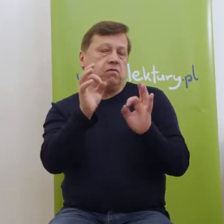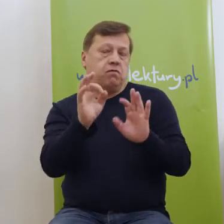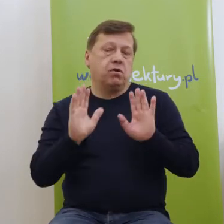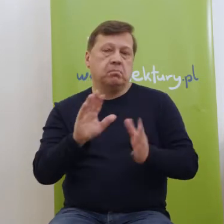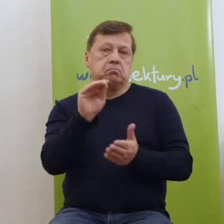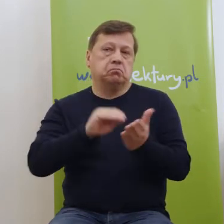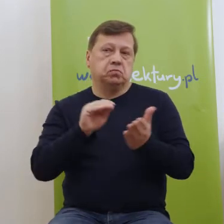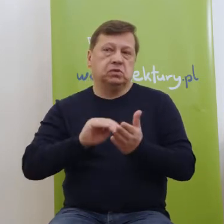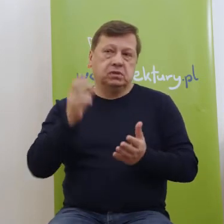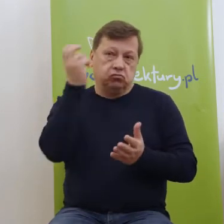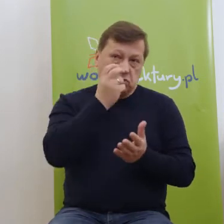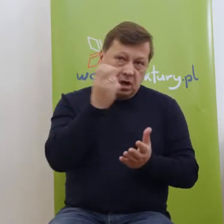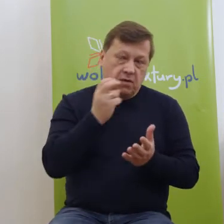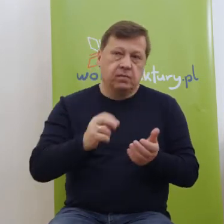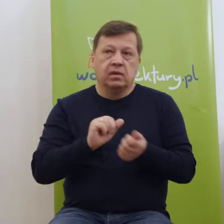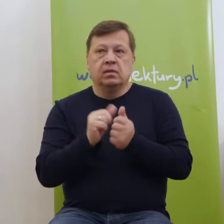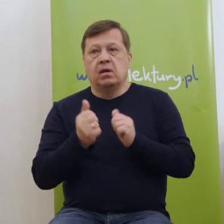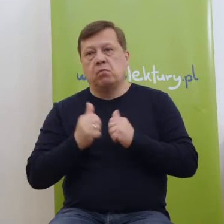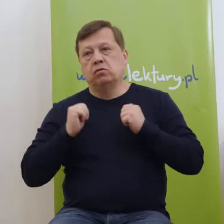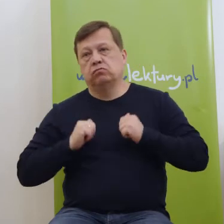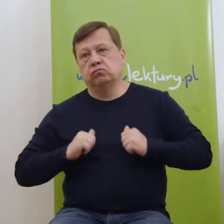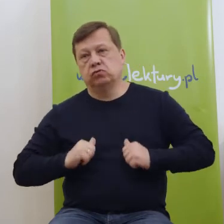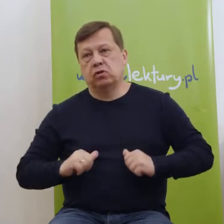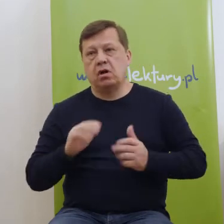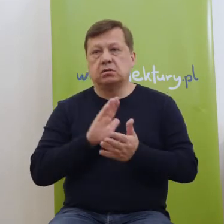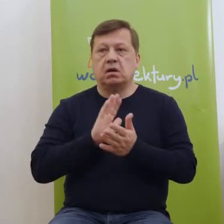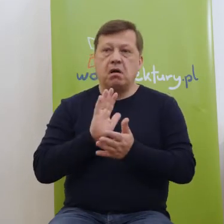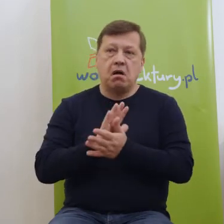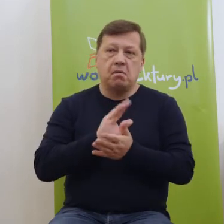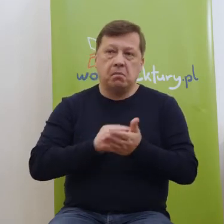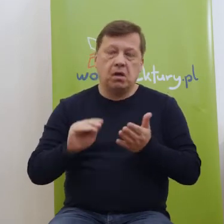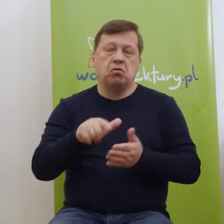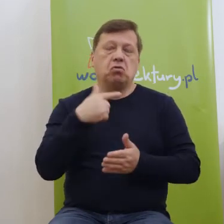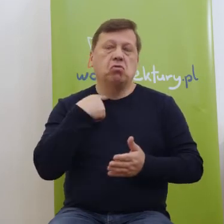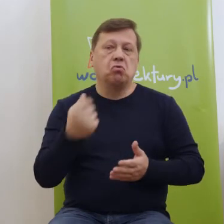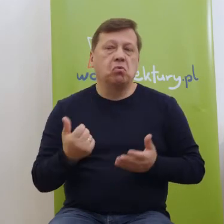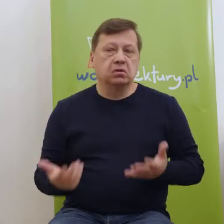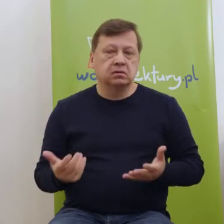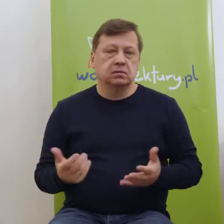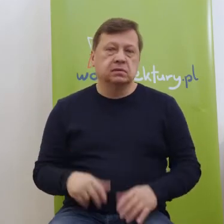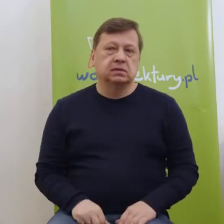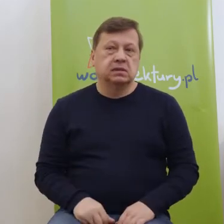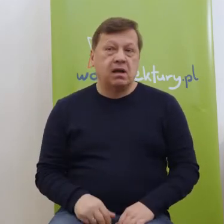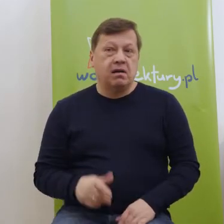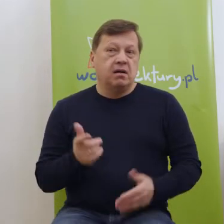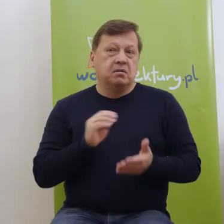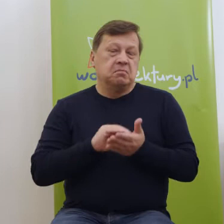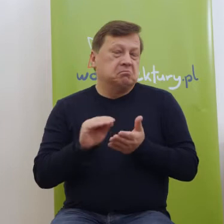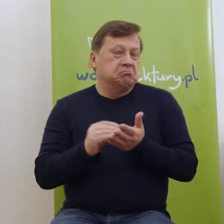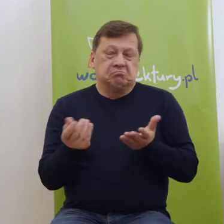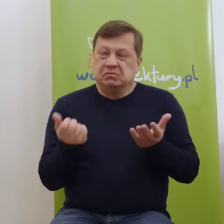Strasznie nudno się pisze kogoś, kto jest taki grzeczny i bezcharakterny zupełnie, a jak się pisze sceny właśnie z kimś, kto robi coś